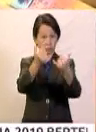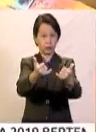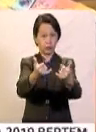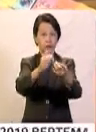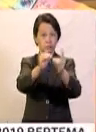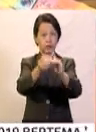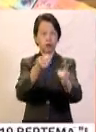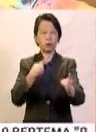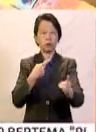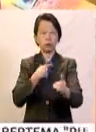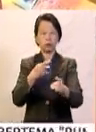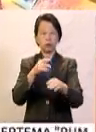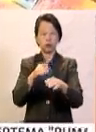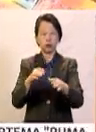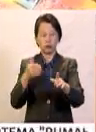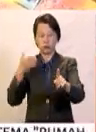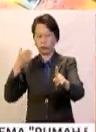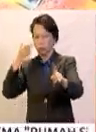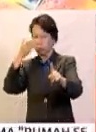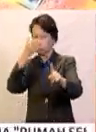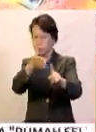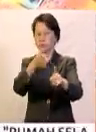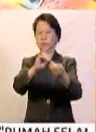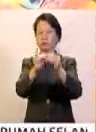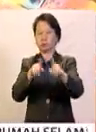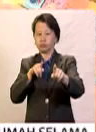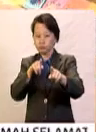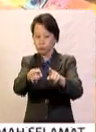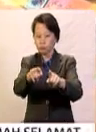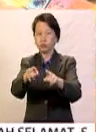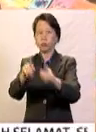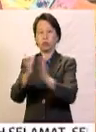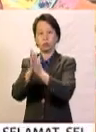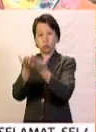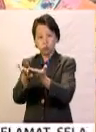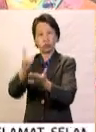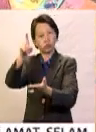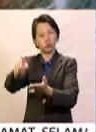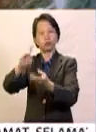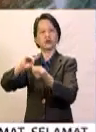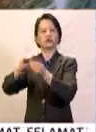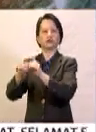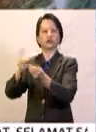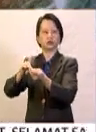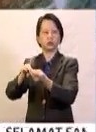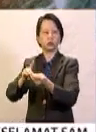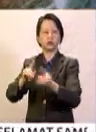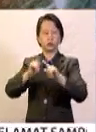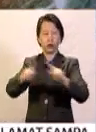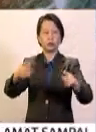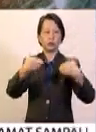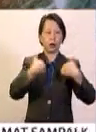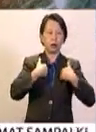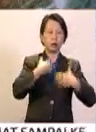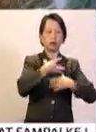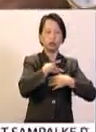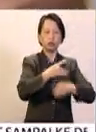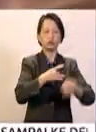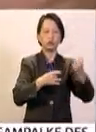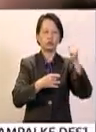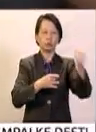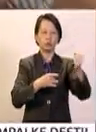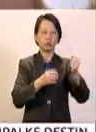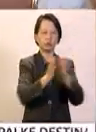kita perlahan-lahan masuk ke arah digital. Maksudnya buku dalam bentuk digital. Tapi ada pula yang gemar memegang